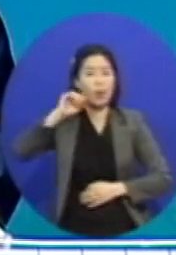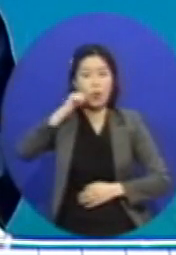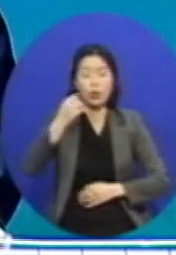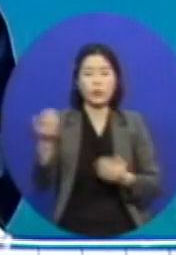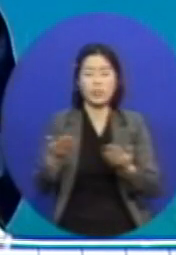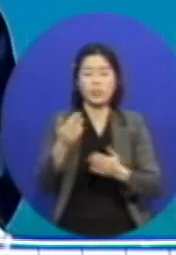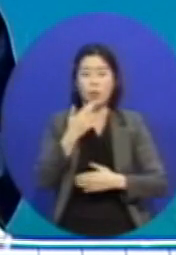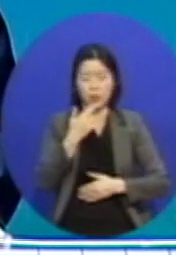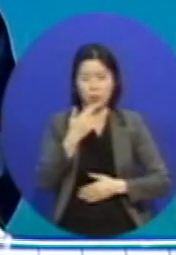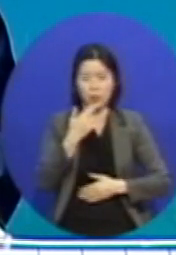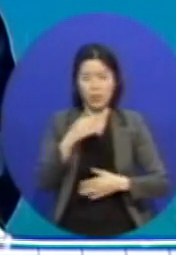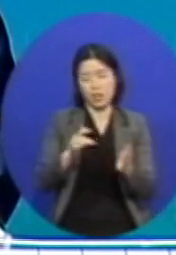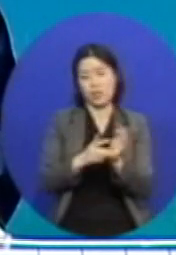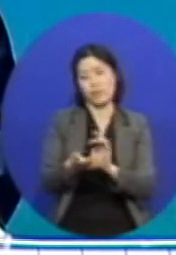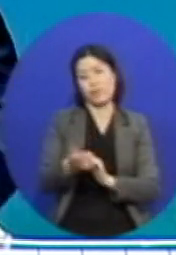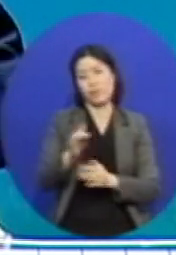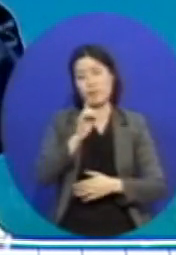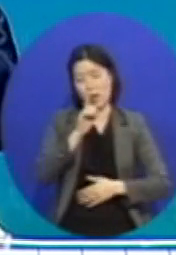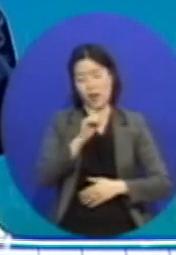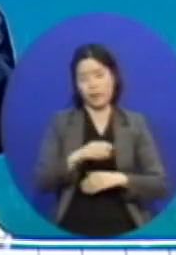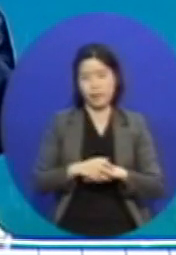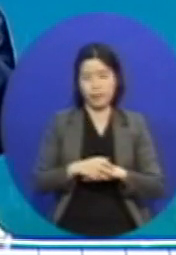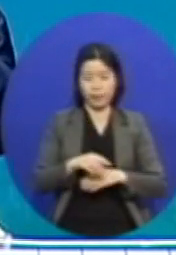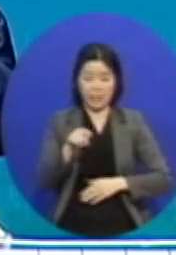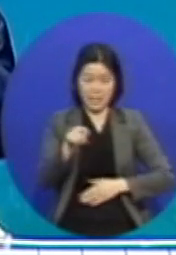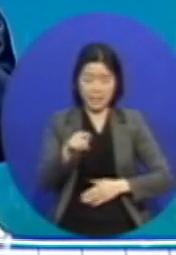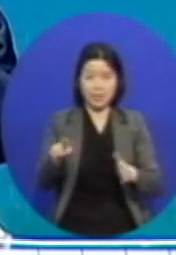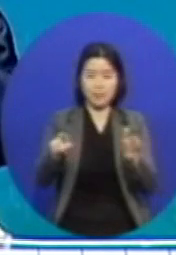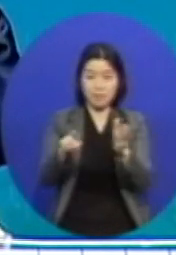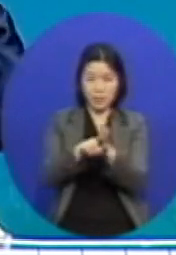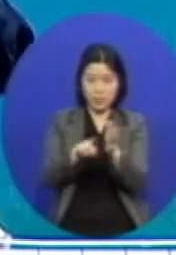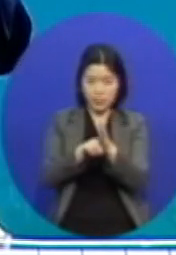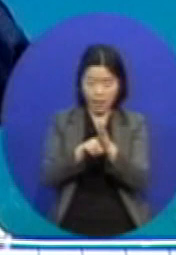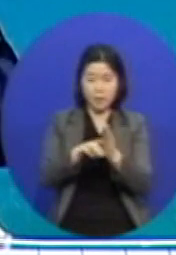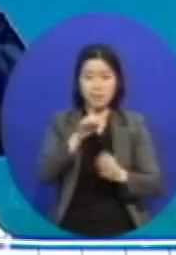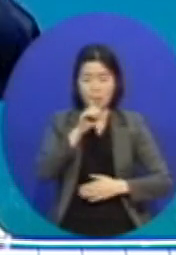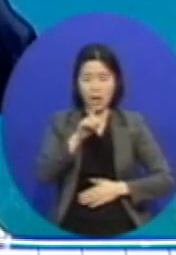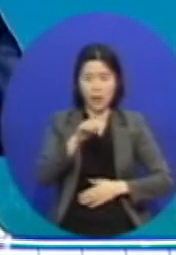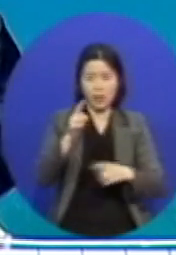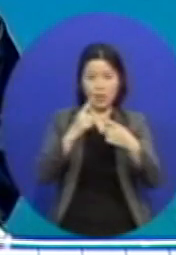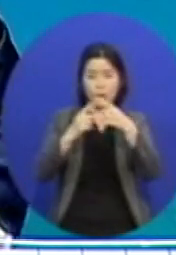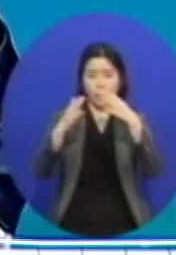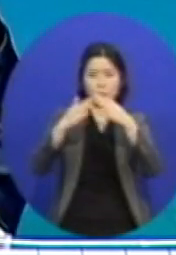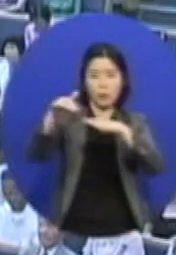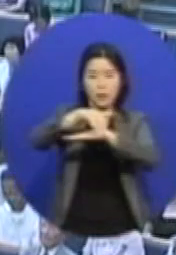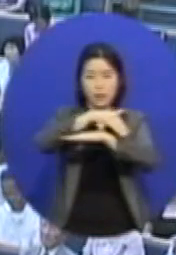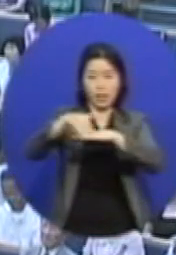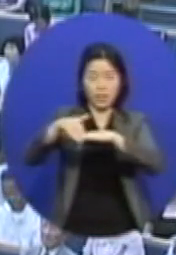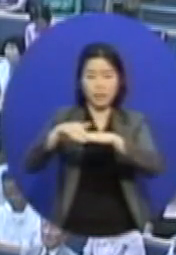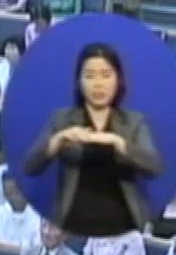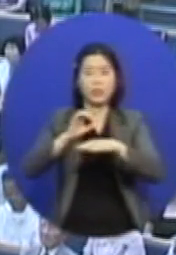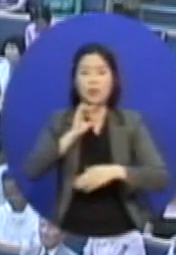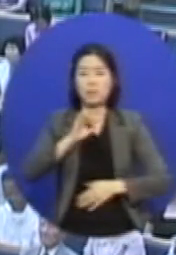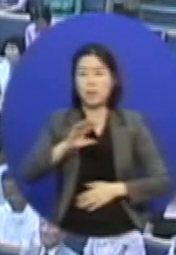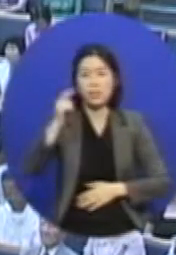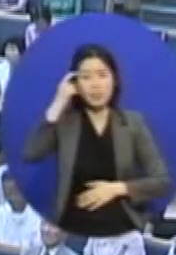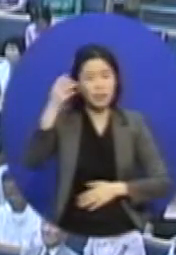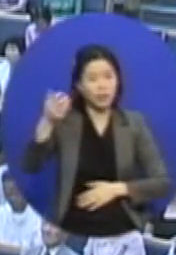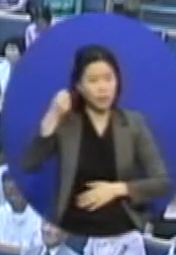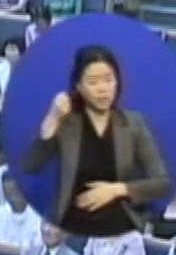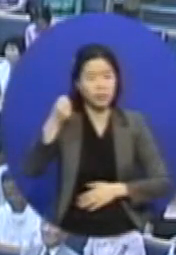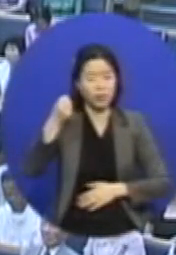하신 말씀이에요 이 믿는다는 것이 교회만 다 내는 거라고 생각하니까 도무지